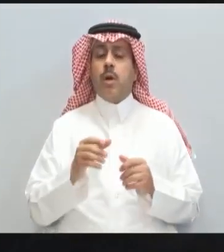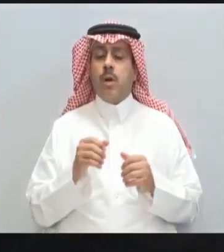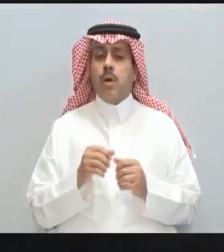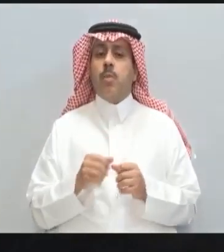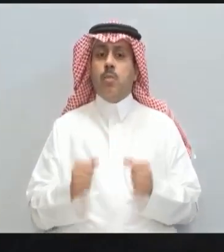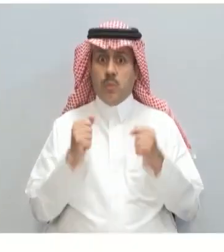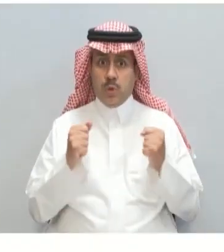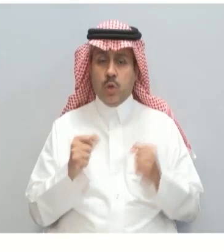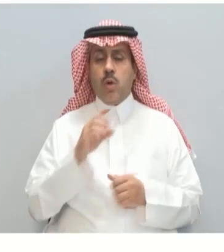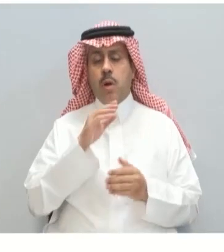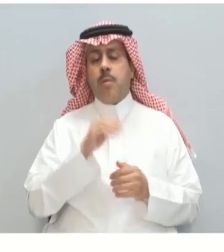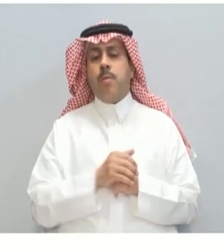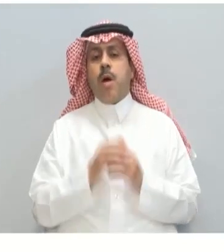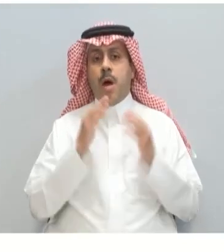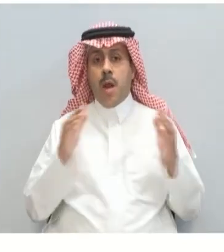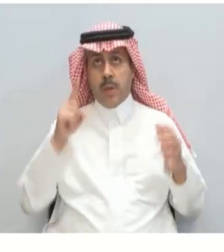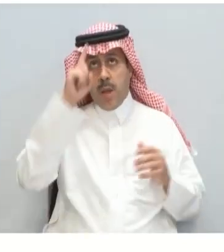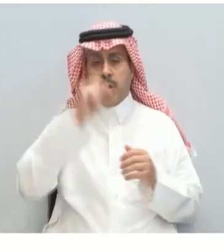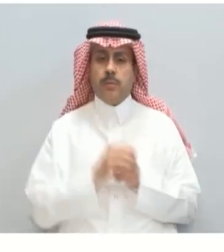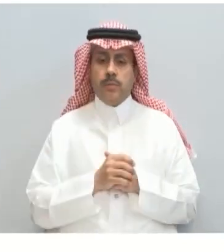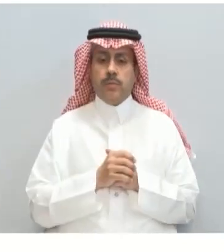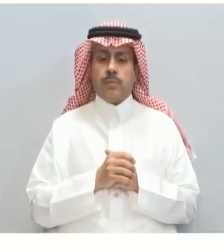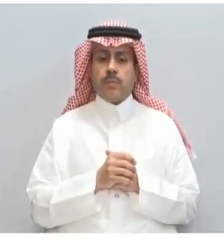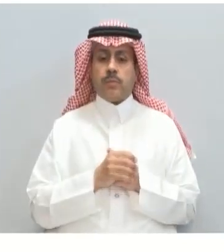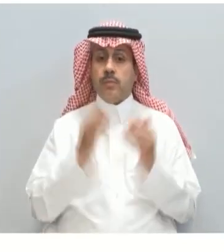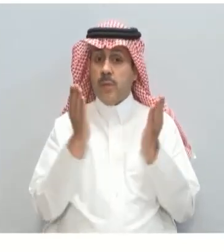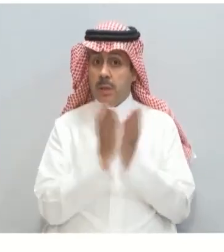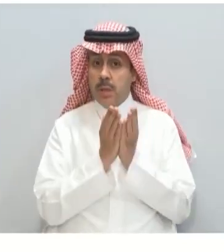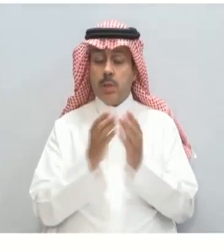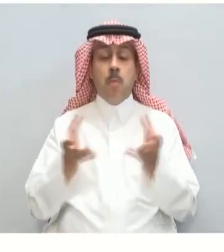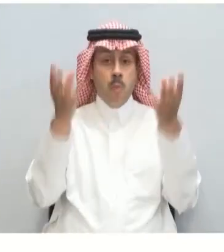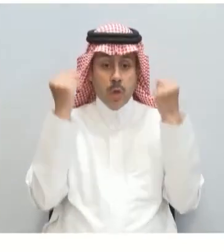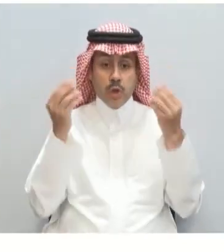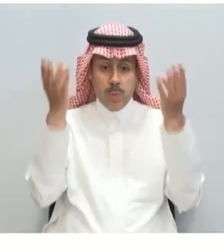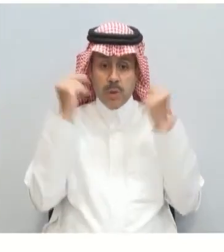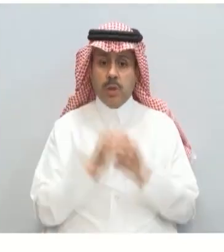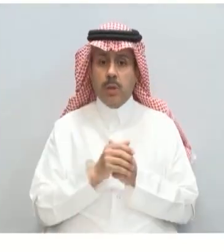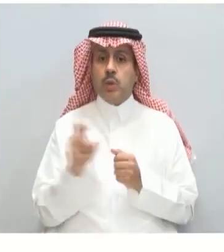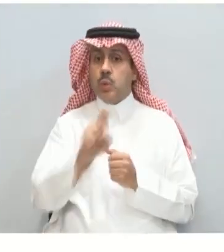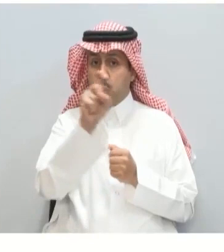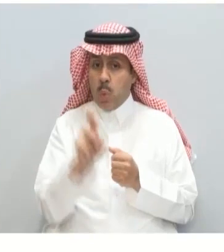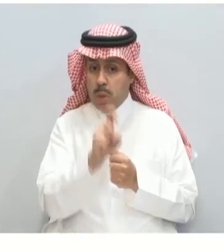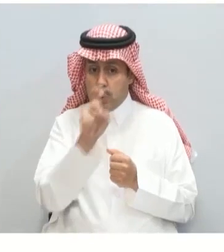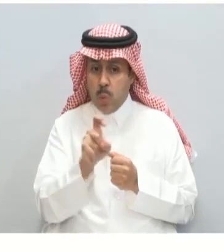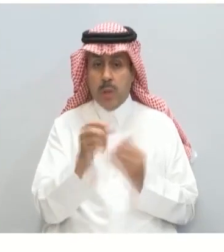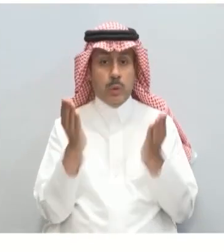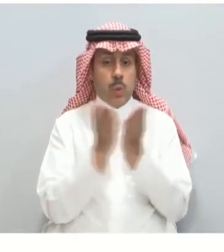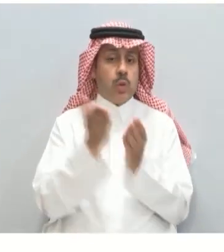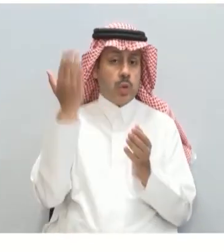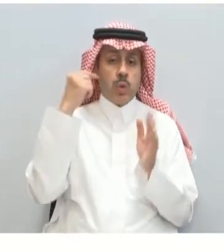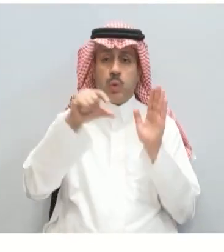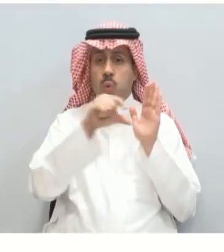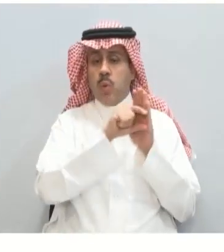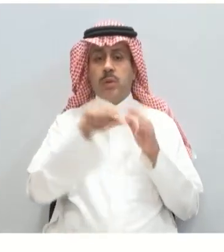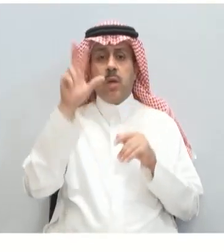الله جل وعلا درسنا ايها الطلاب والطالبات كما علمتم مراجعه و وتقويم لدروس سوره